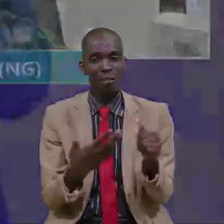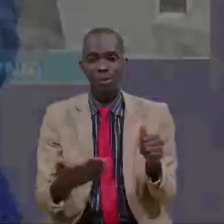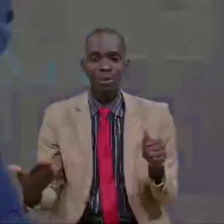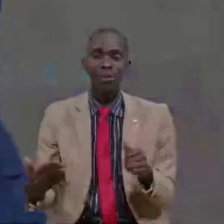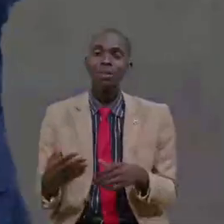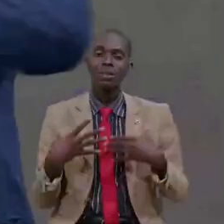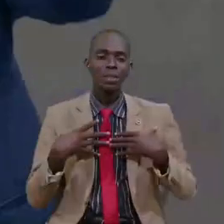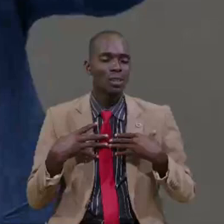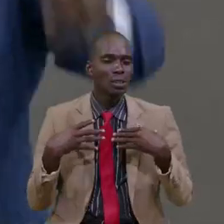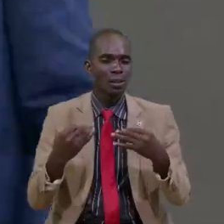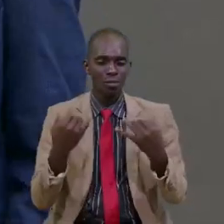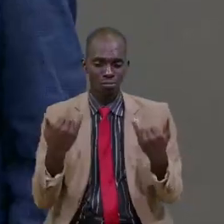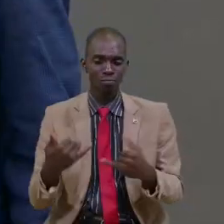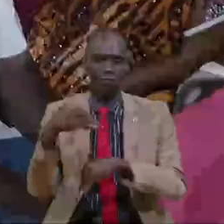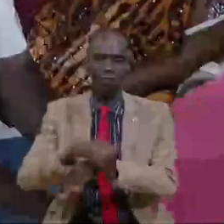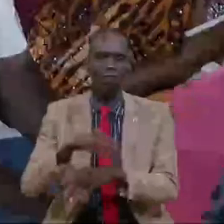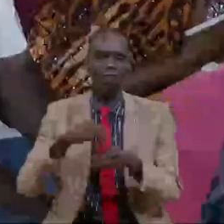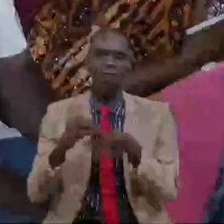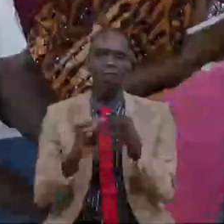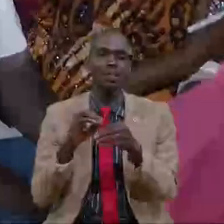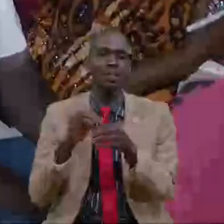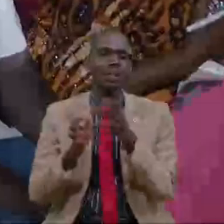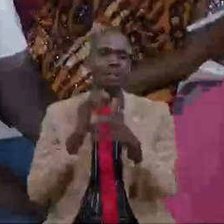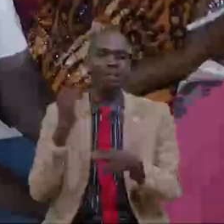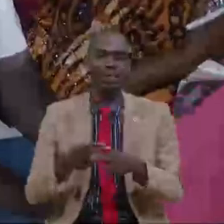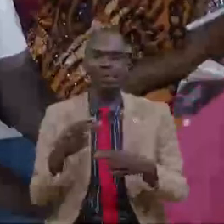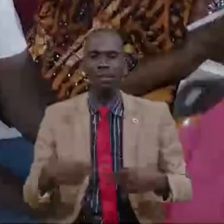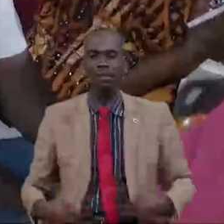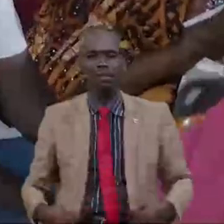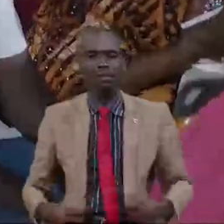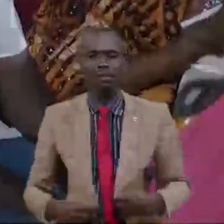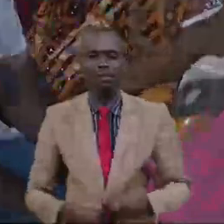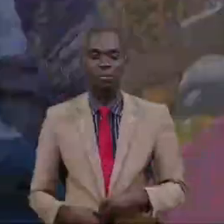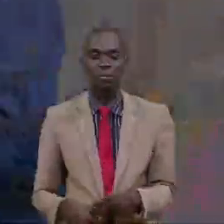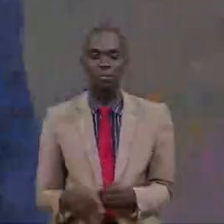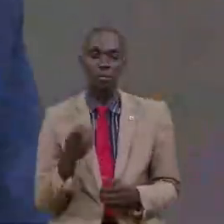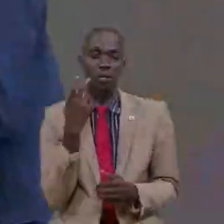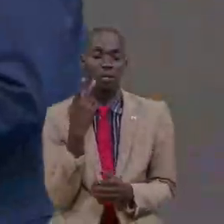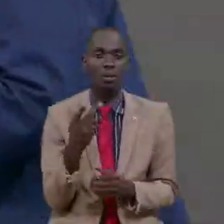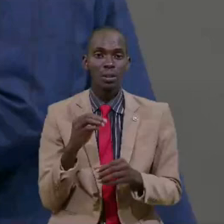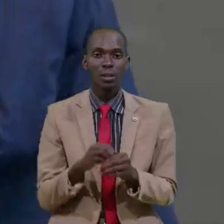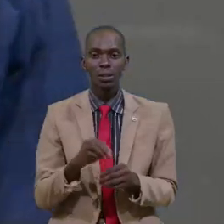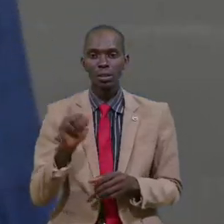tout soit guéri ce soir au nom de Jésus.